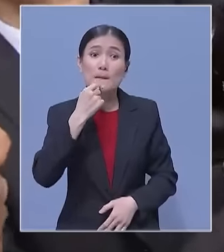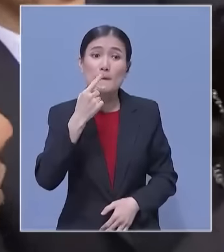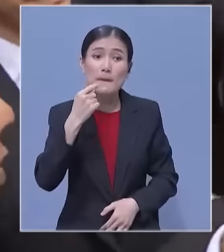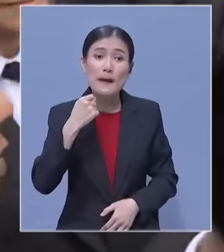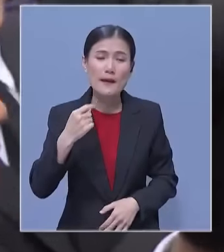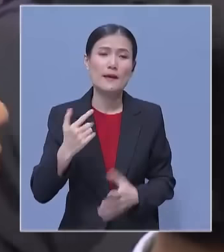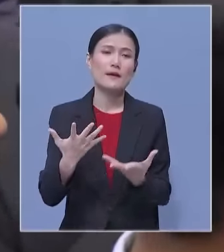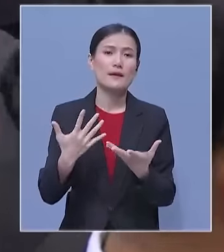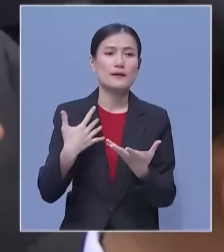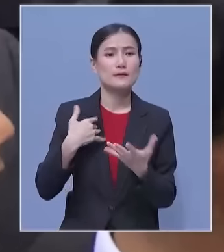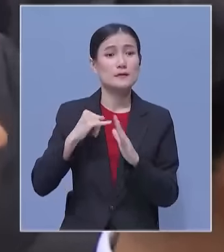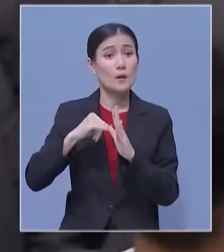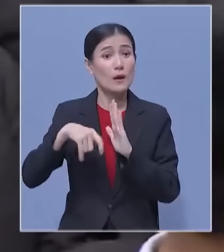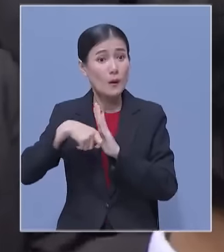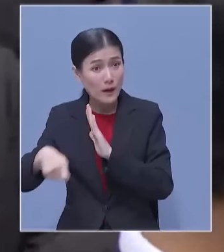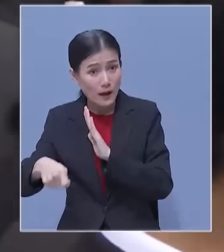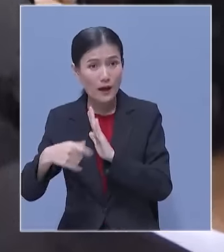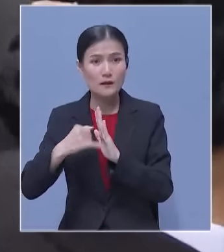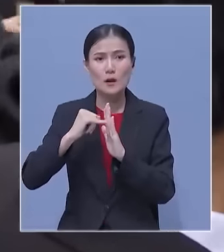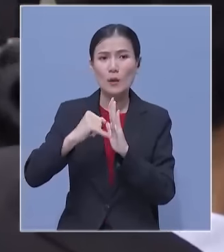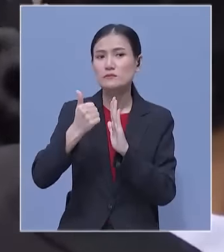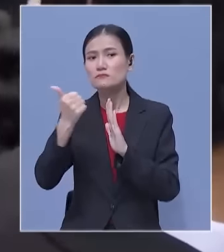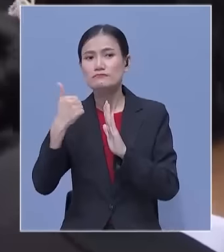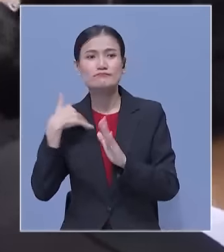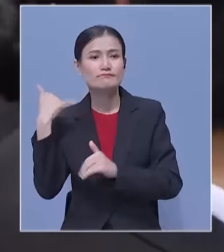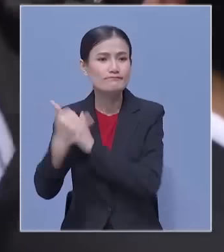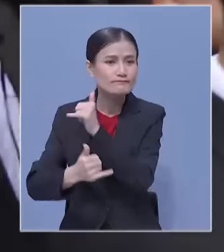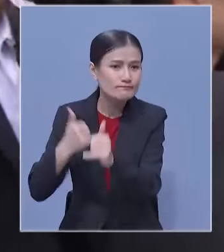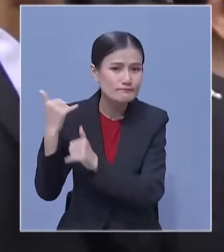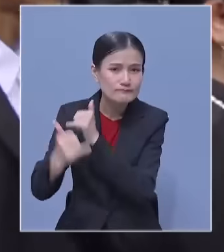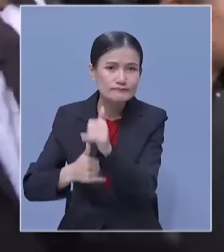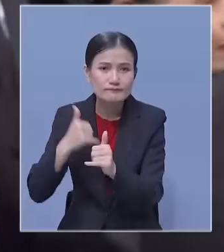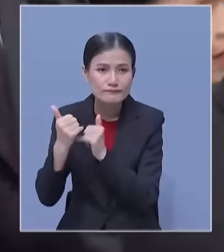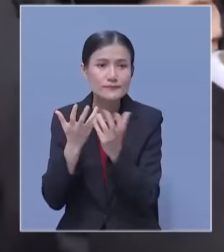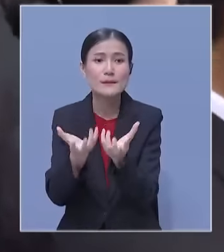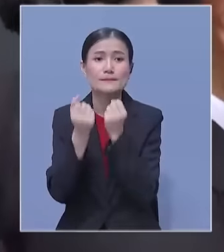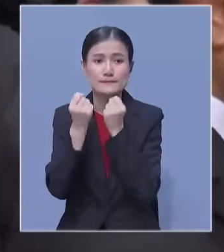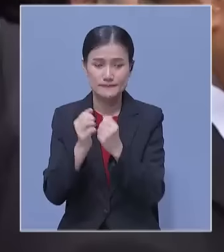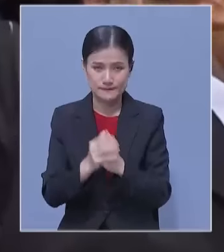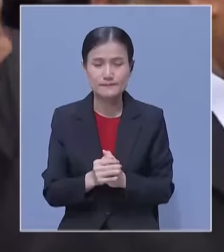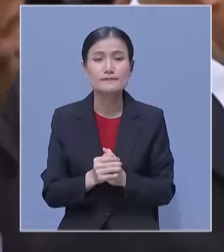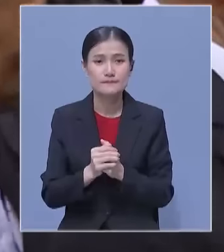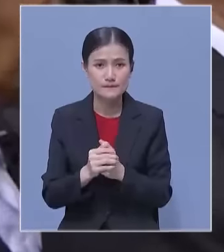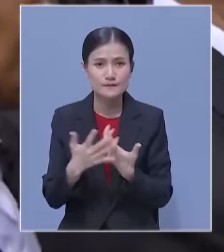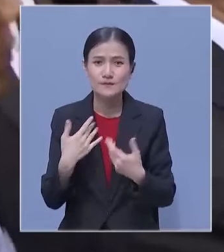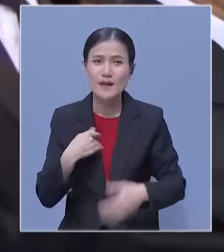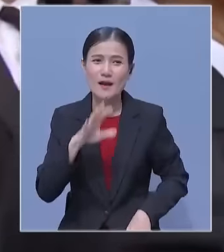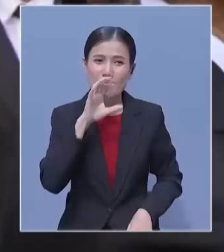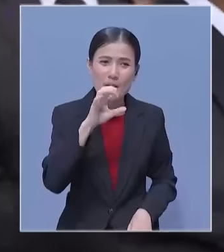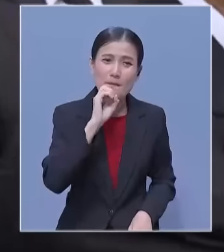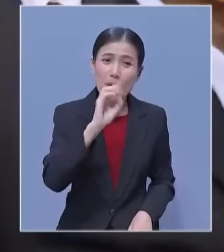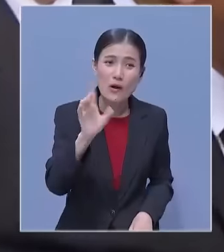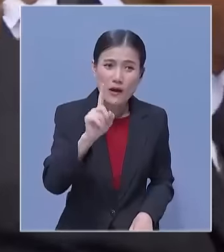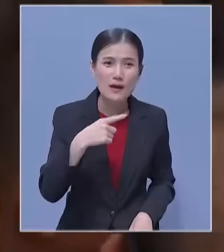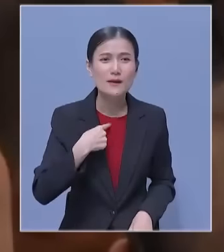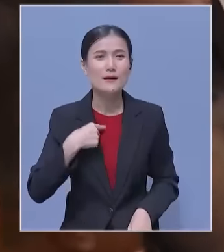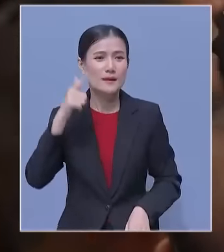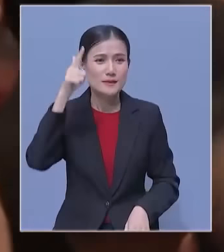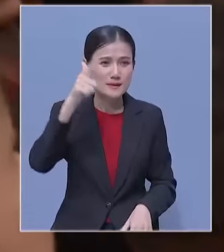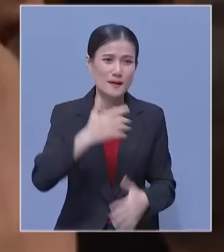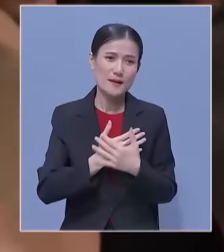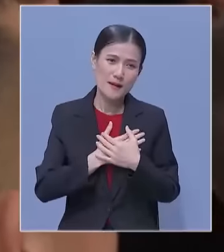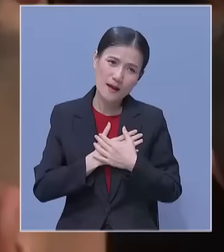แล้วก็จังหวัดใกล้เคียงมารอให้การต้อนรับกันอย่างหนาแน่นเลยค่ะพร้อมกับตะโกนด้วยนะคะบอกว่าเรารักทักษิ